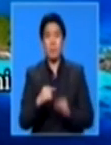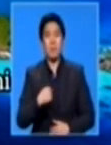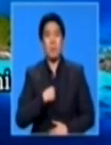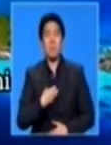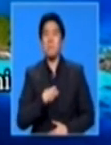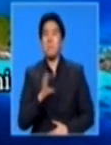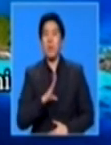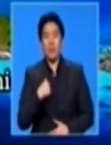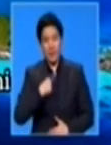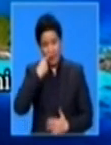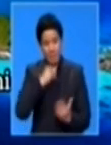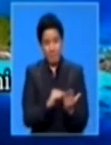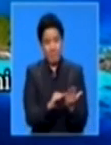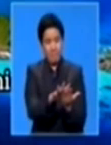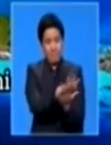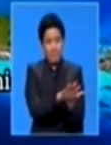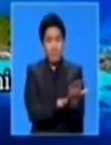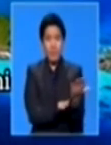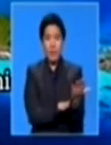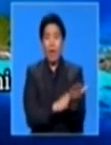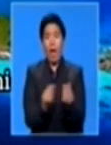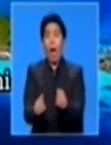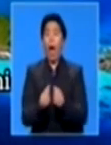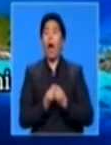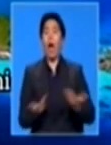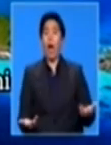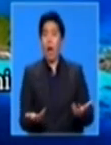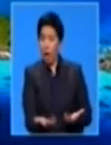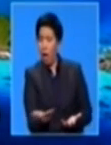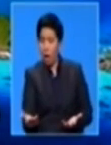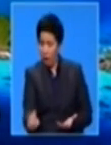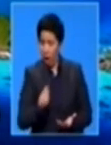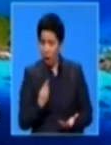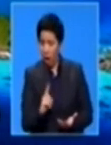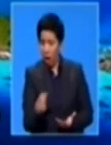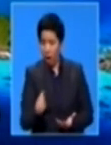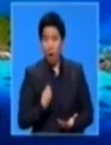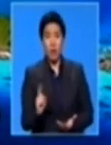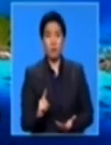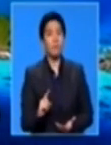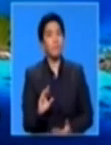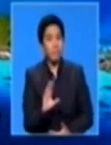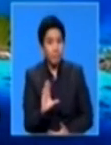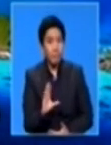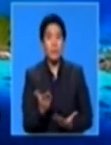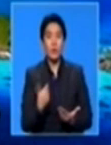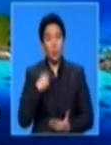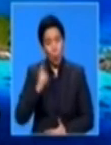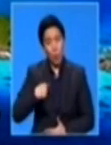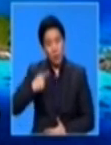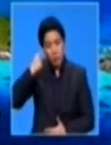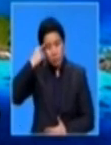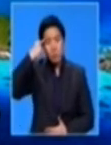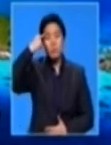คำว่าประเทศให้อะไรกับท่านรัฐบาลคสช.นี้ให้อะไรกับท่านมาบ้างท่านคิดสิครับว่า